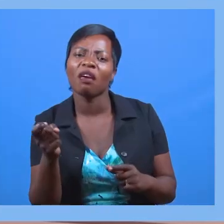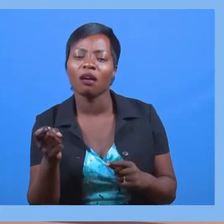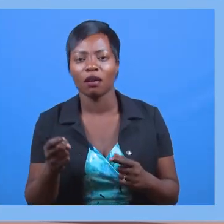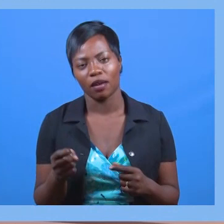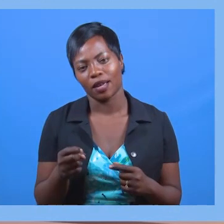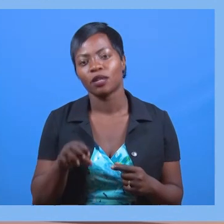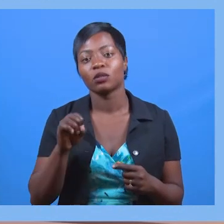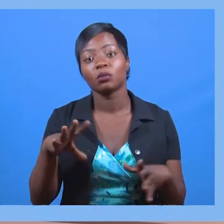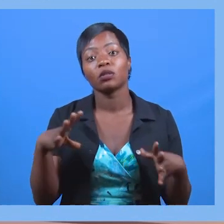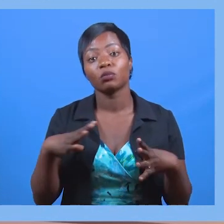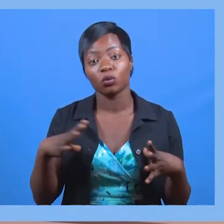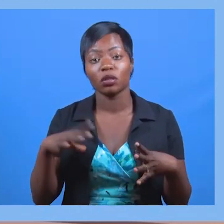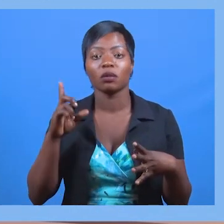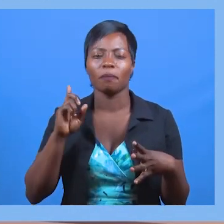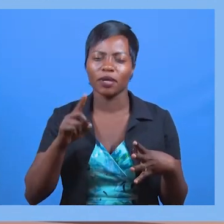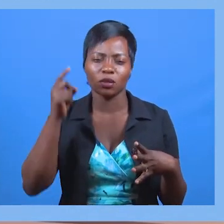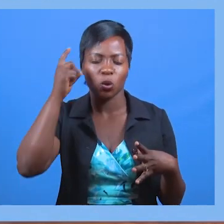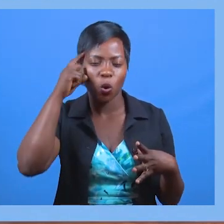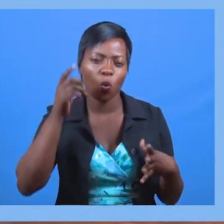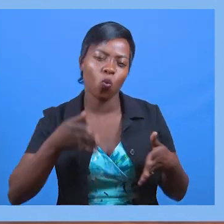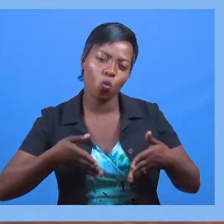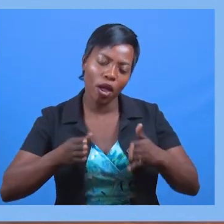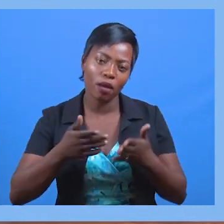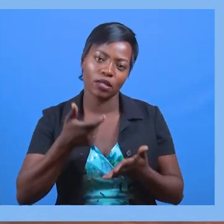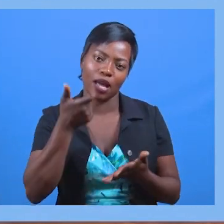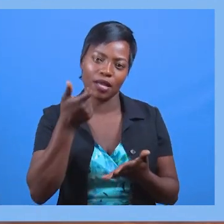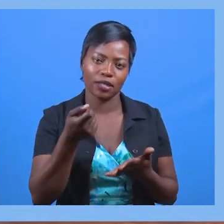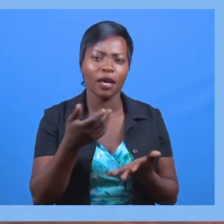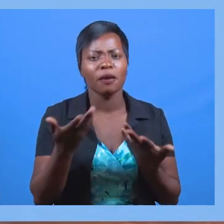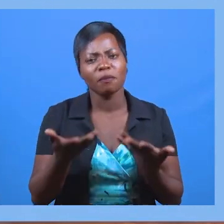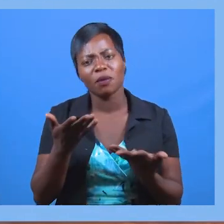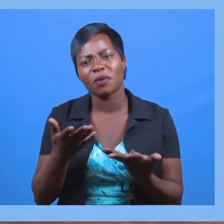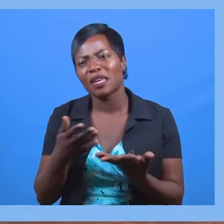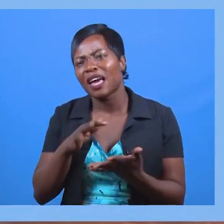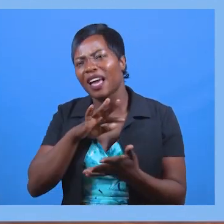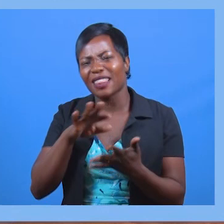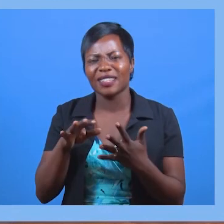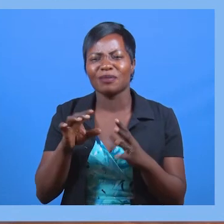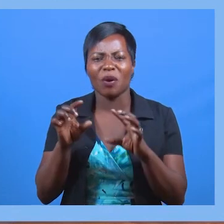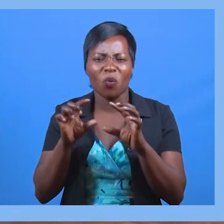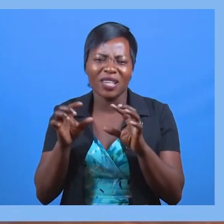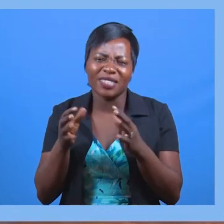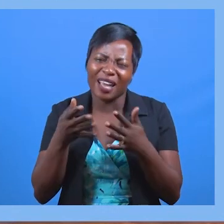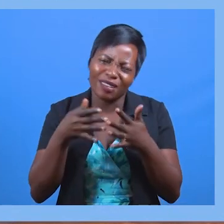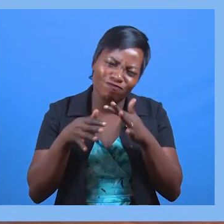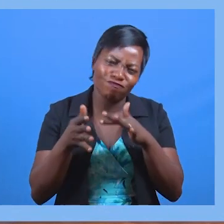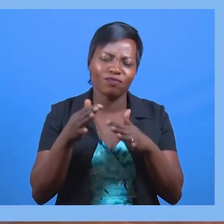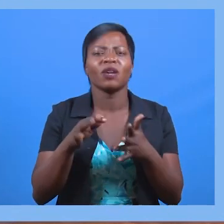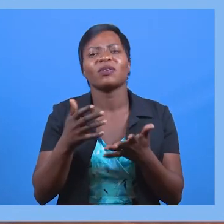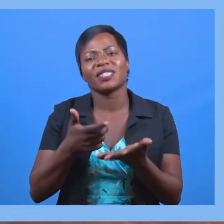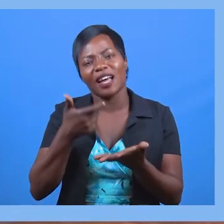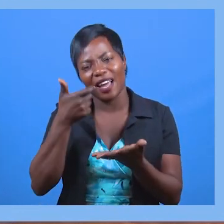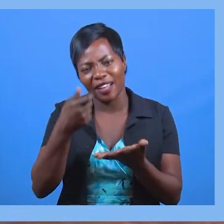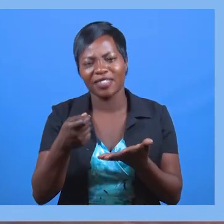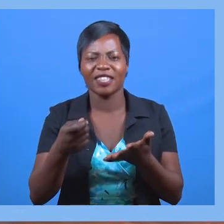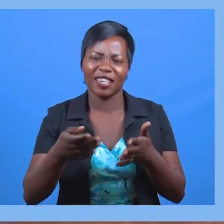zvinongova neunhu kuti wowana mabvunziro aunoita, kana zvichireva kuti uchatotsvaka mamwe mashoko asinganangi zvishuwa kuti uri kutobvunza